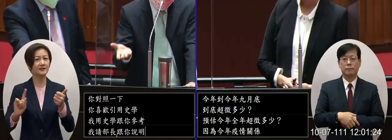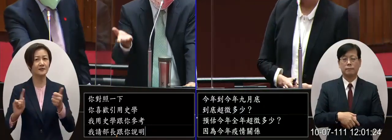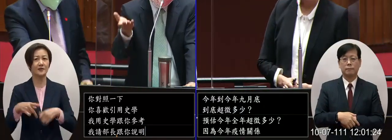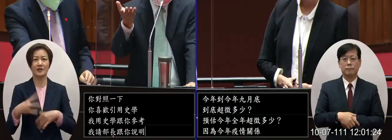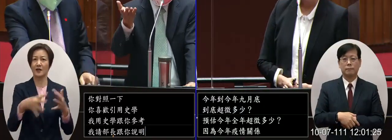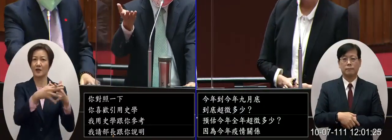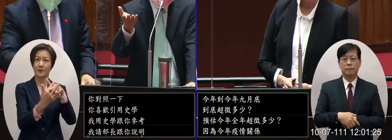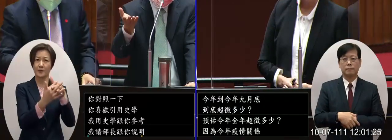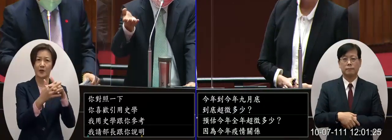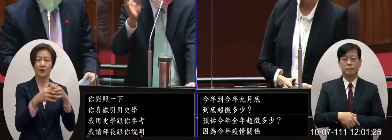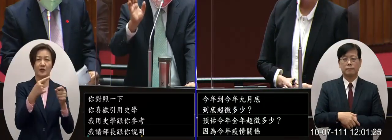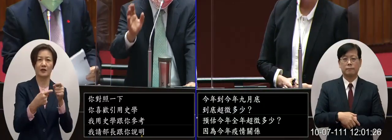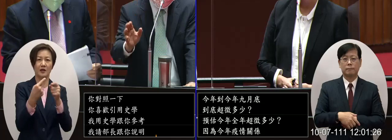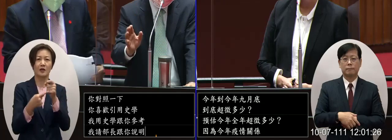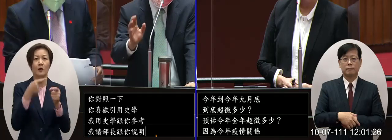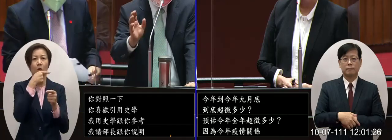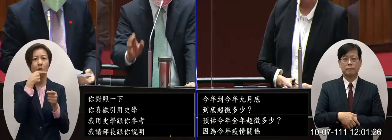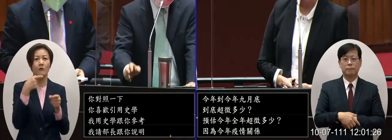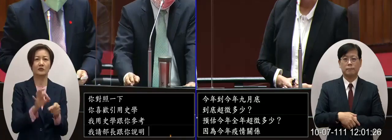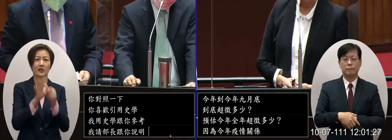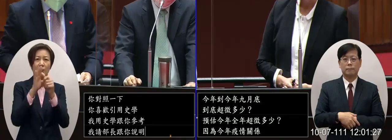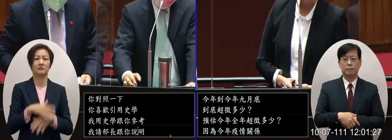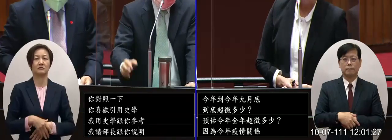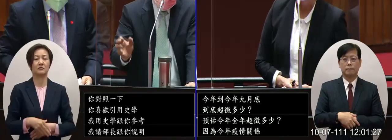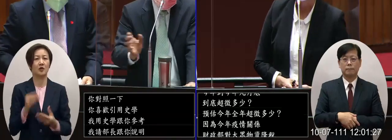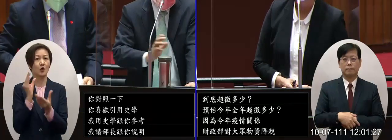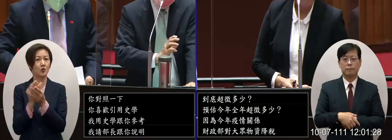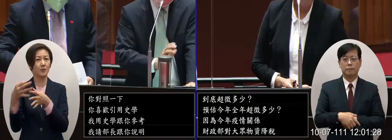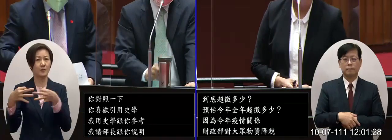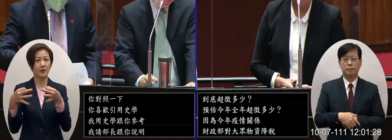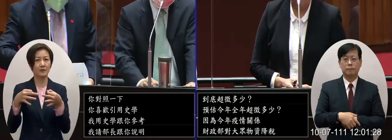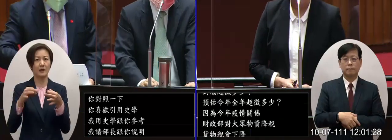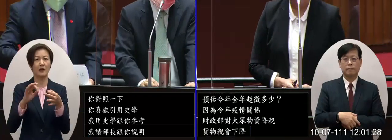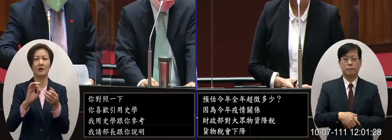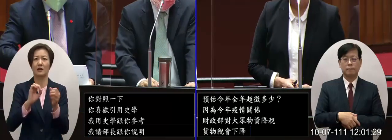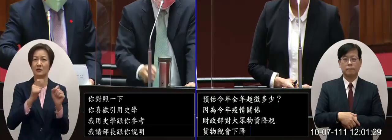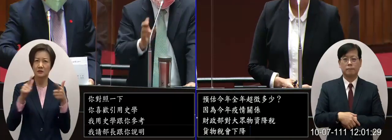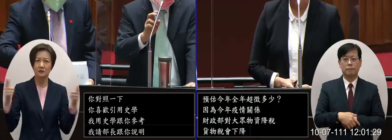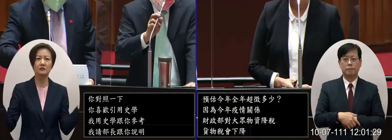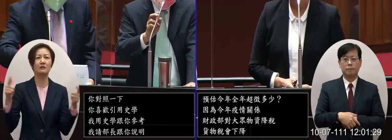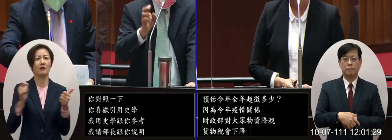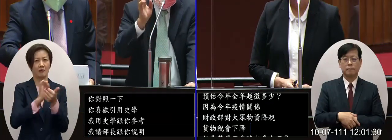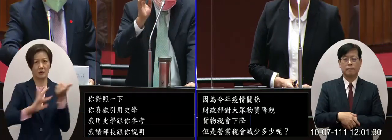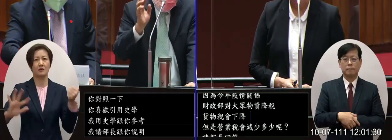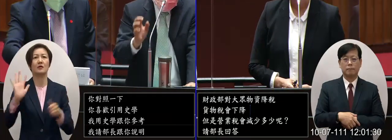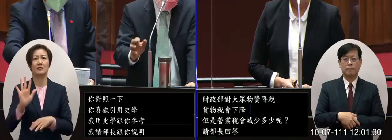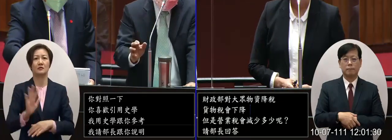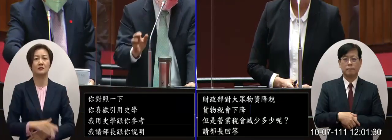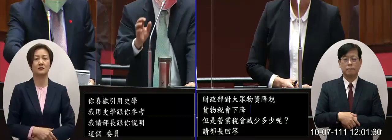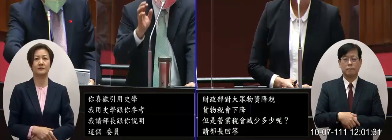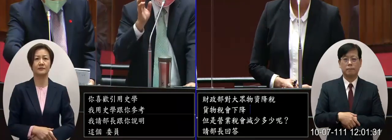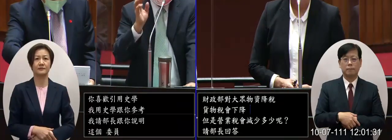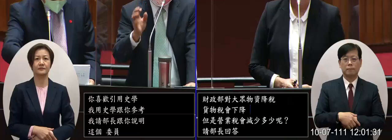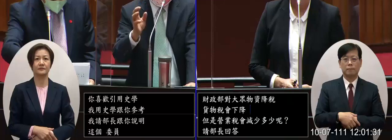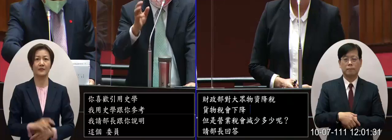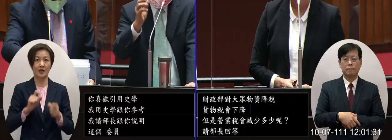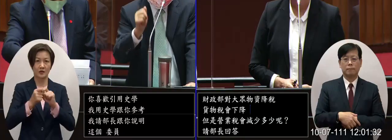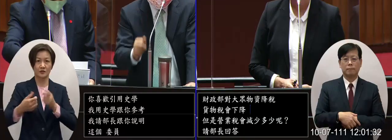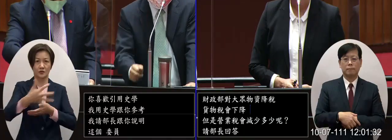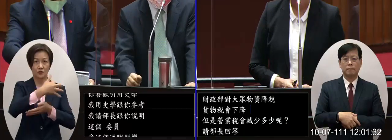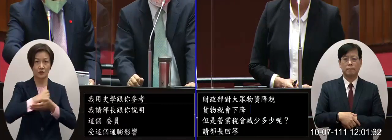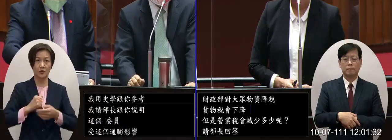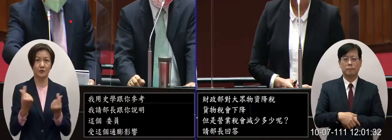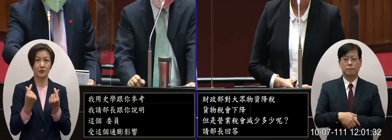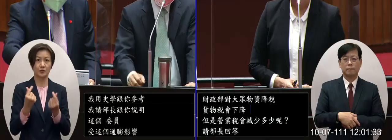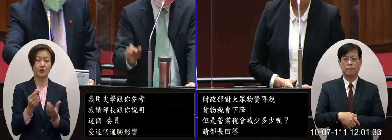美国连连升息，股市的情况也受到波动等等，这个税收包括